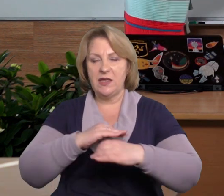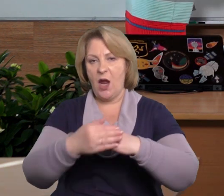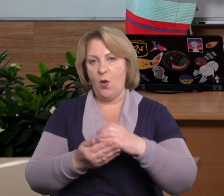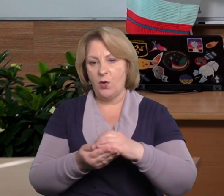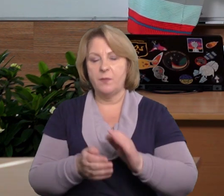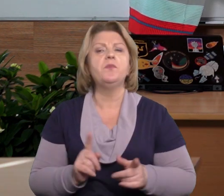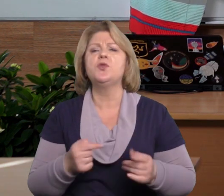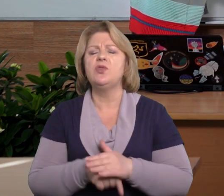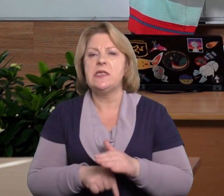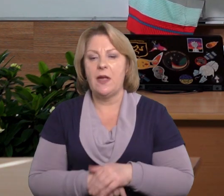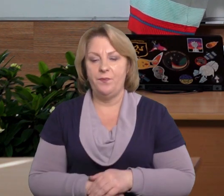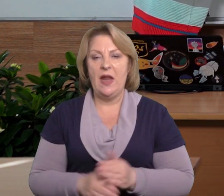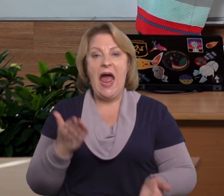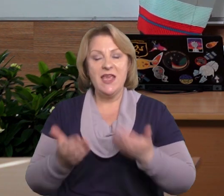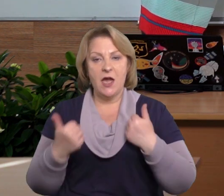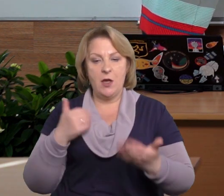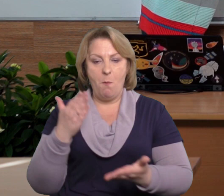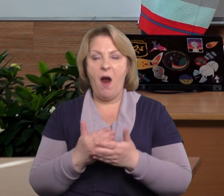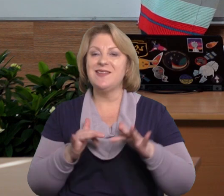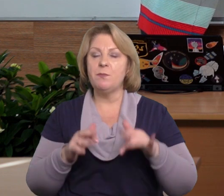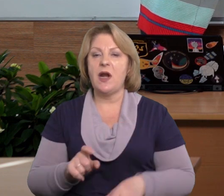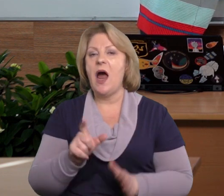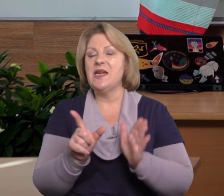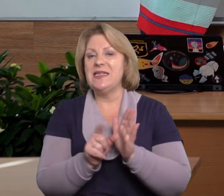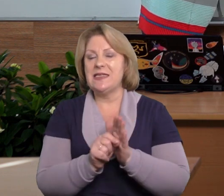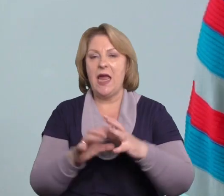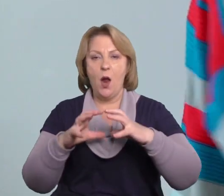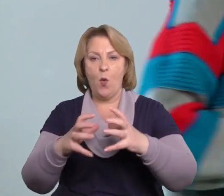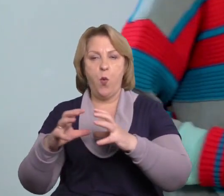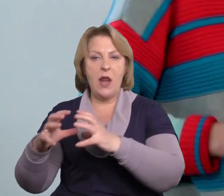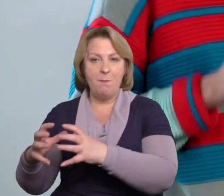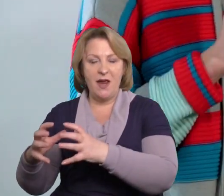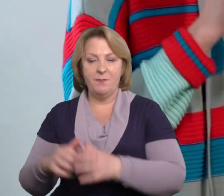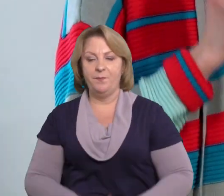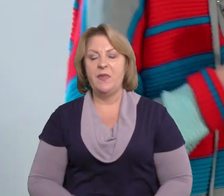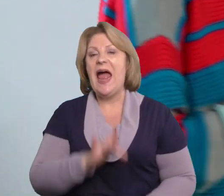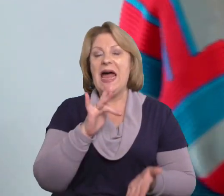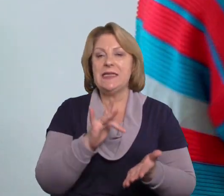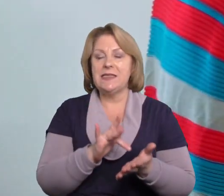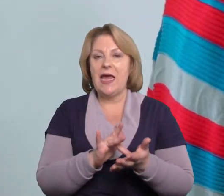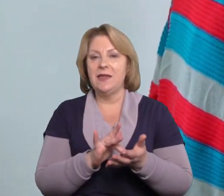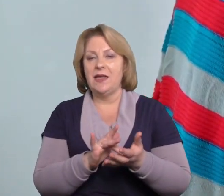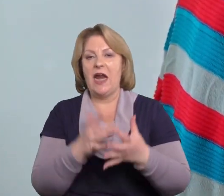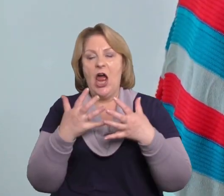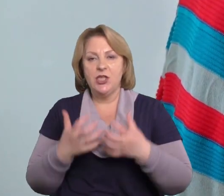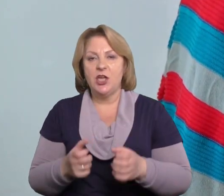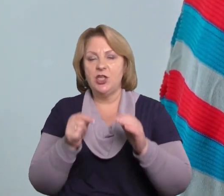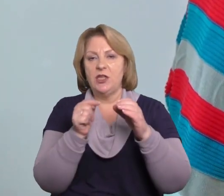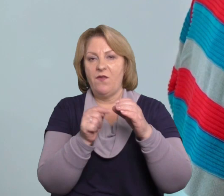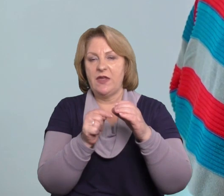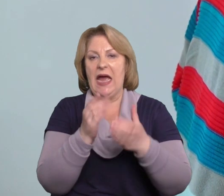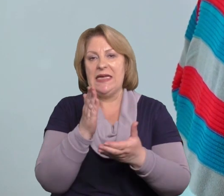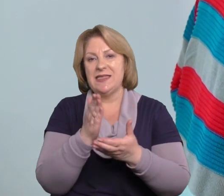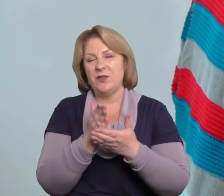Ми вже з вами знаємо, що якщо ми маємо справу із кулями, то центр тяжіння в них знаходиться